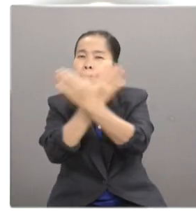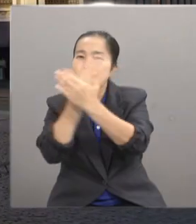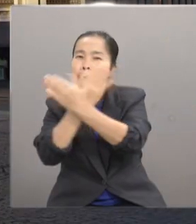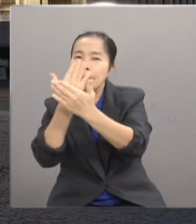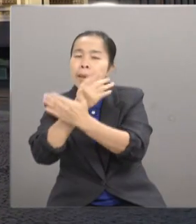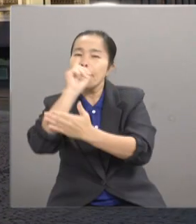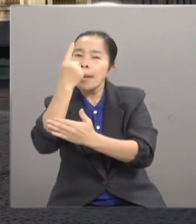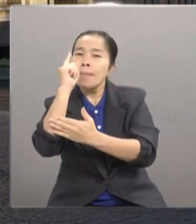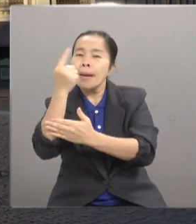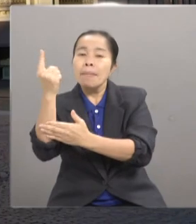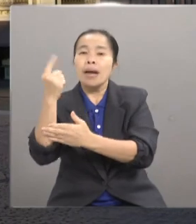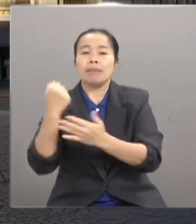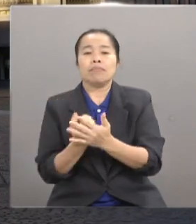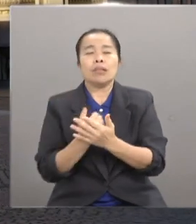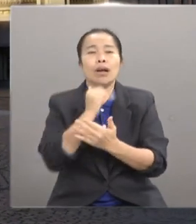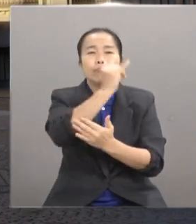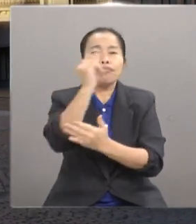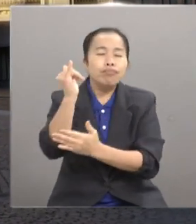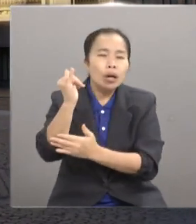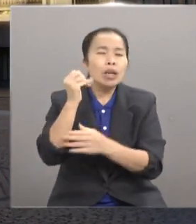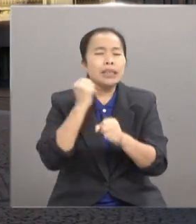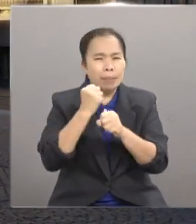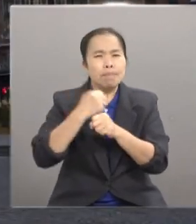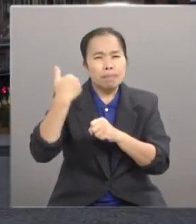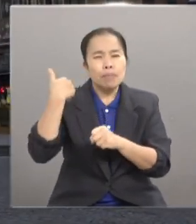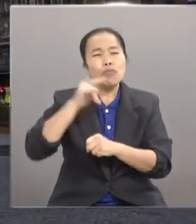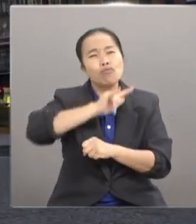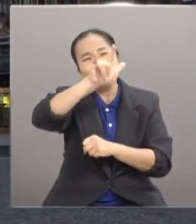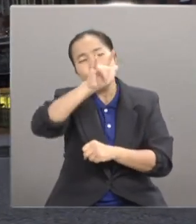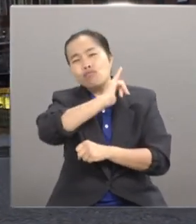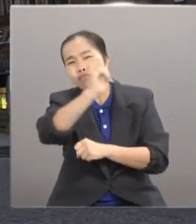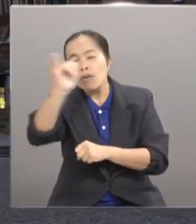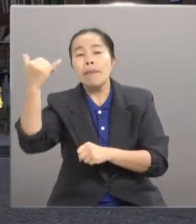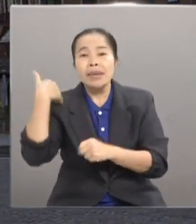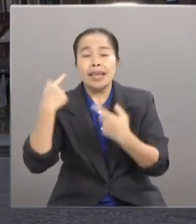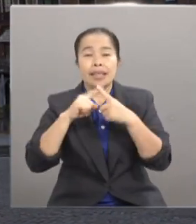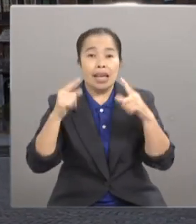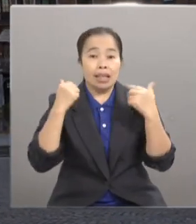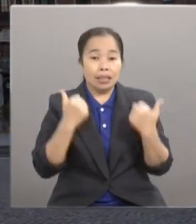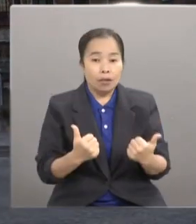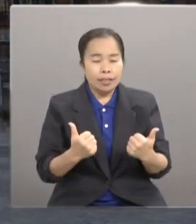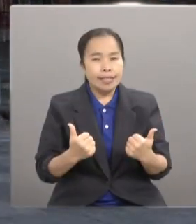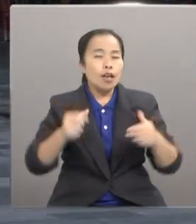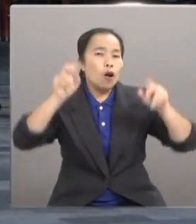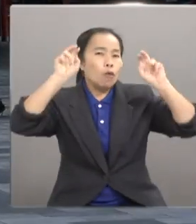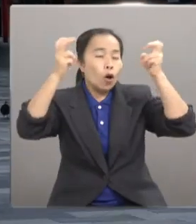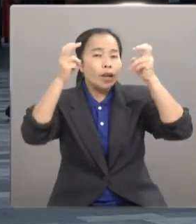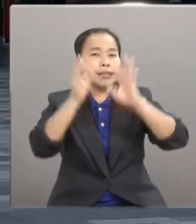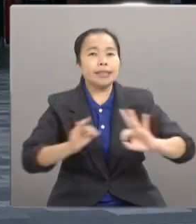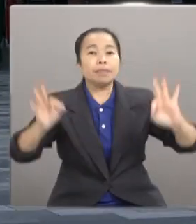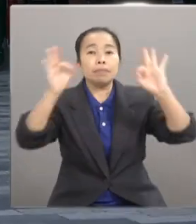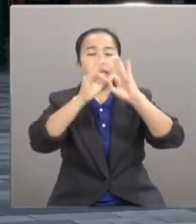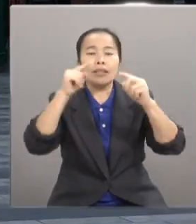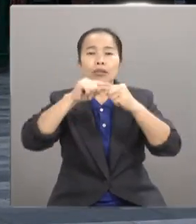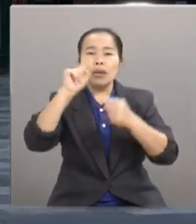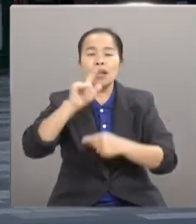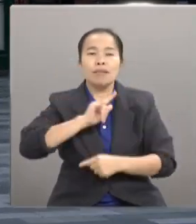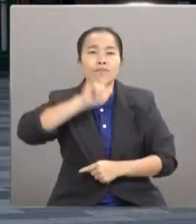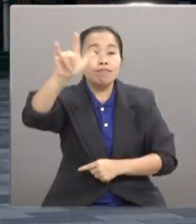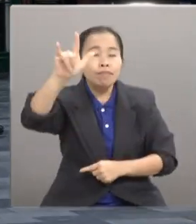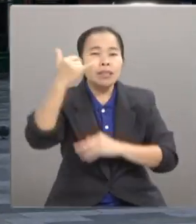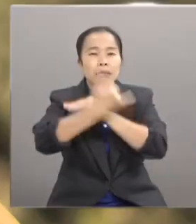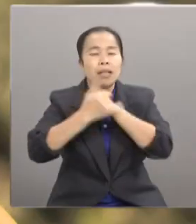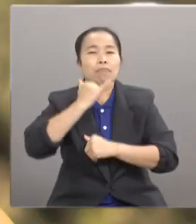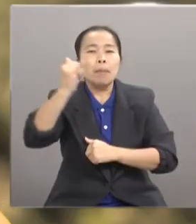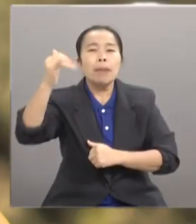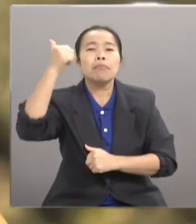เซต์กของรายการือเรองกเดทไปตประเทศน ช่วน